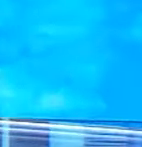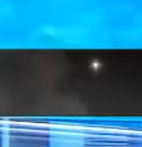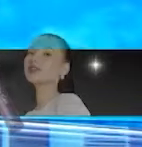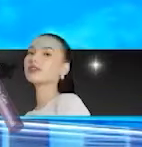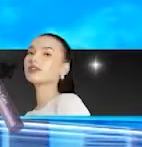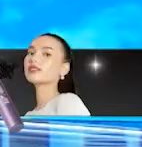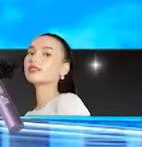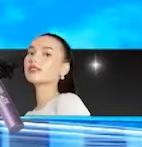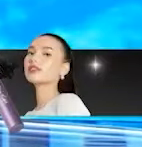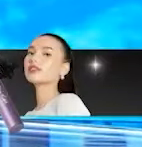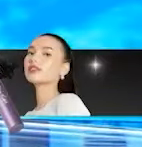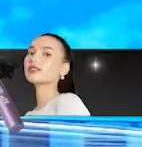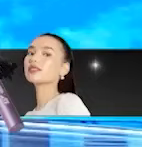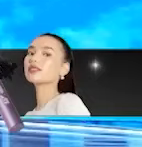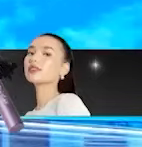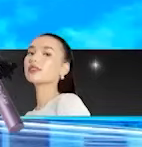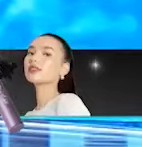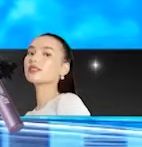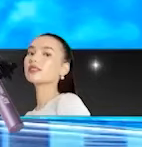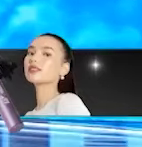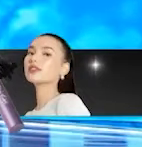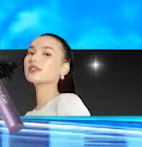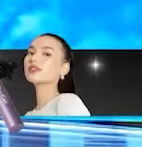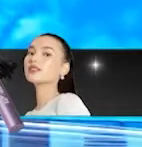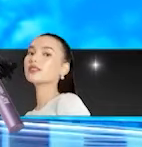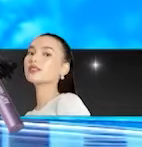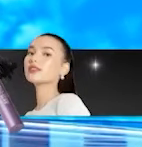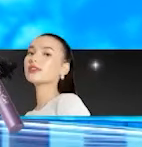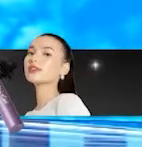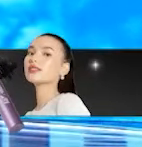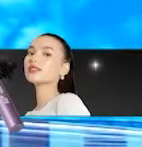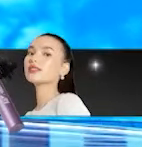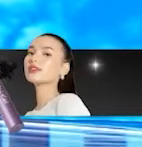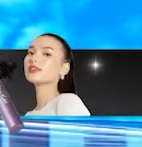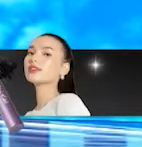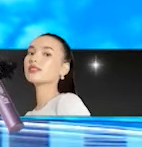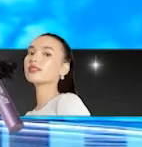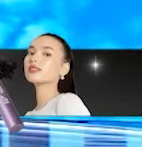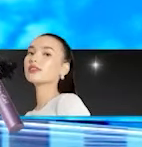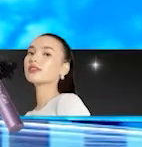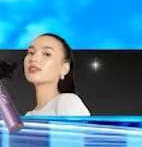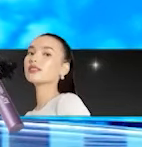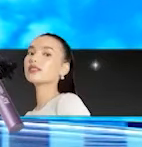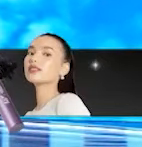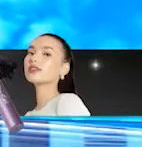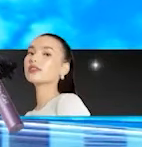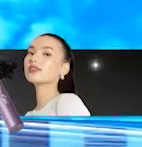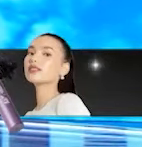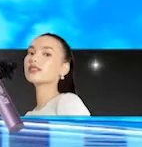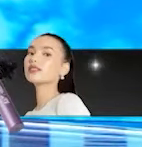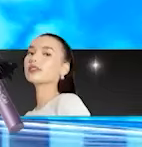akibat jalan terendam banjir, sebuah angkot malah tercebur ke Kali Grogol, Kebayoran Lama, Jakarta Selatan. Dua penumpang dan